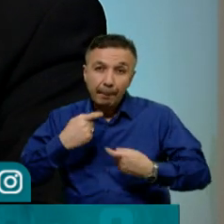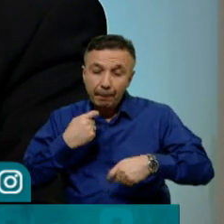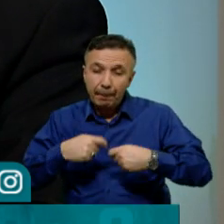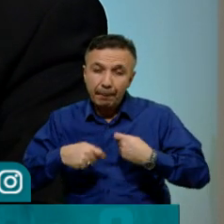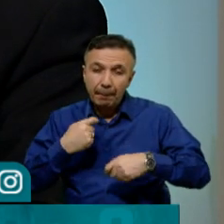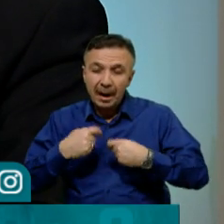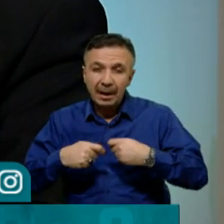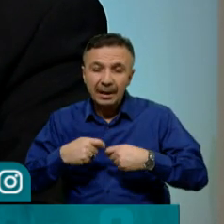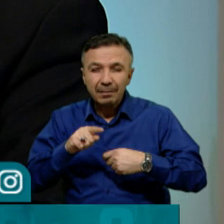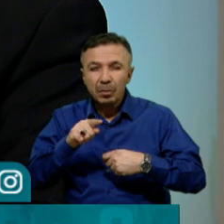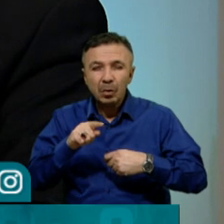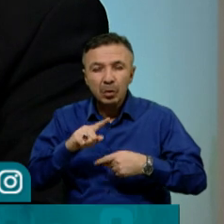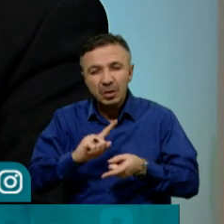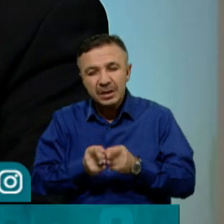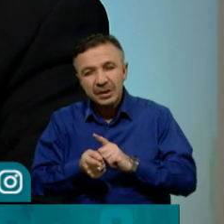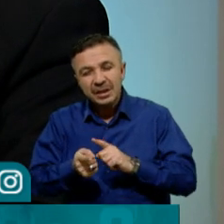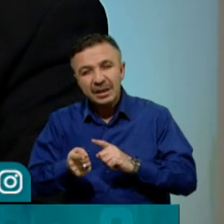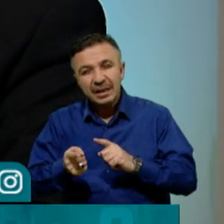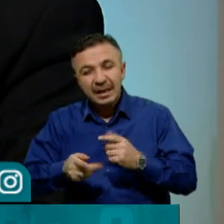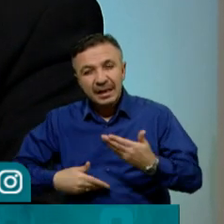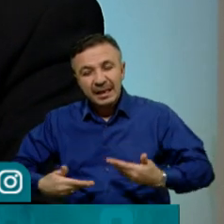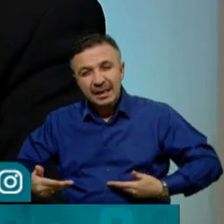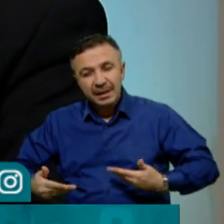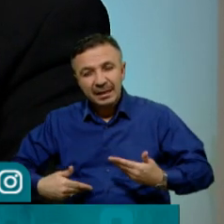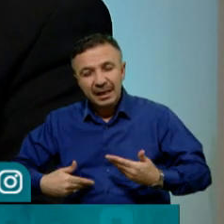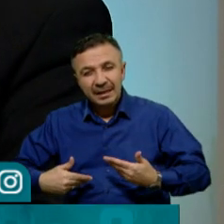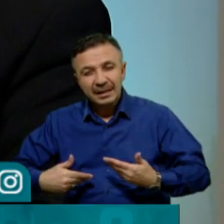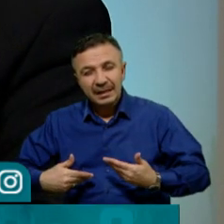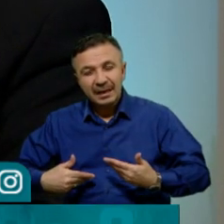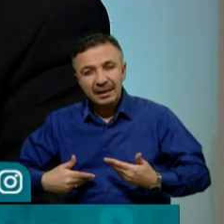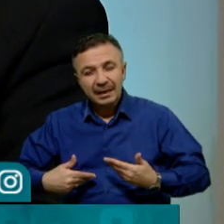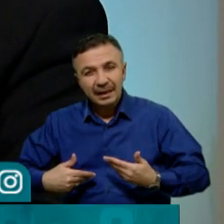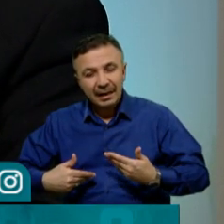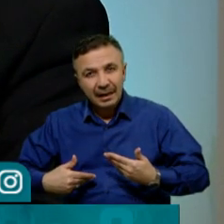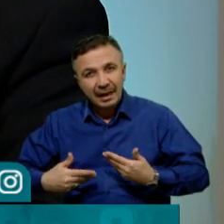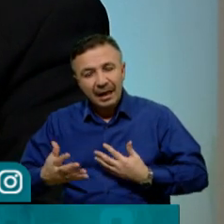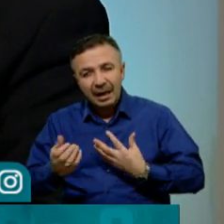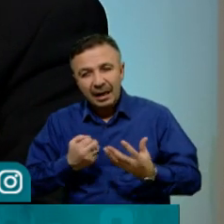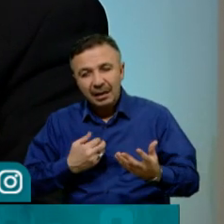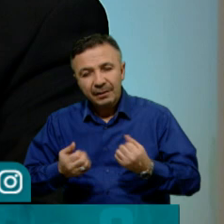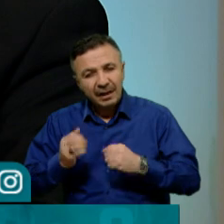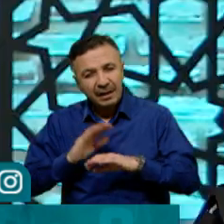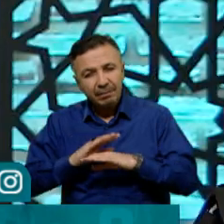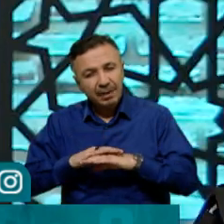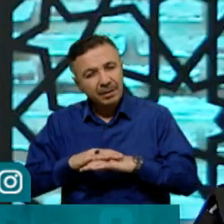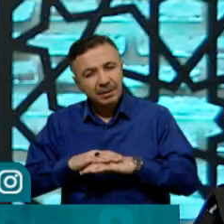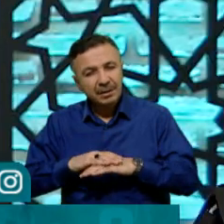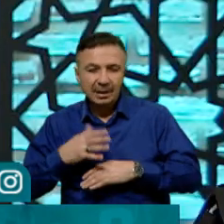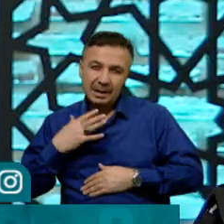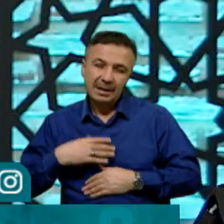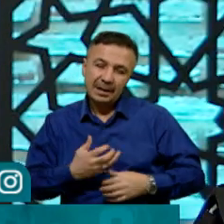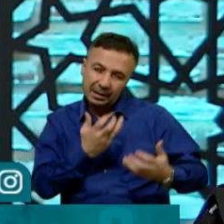bu tür hizmetlerinden faydalanma mı toplumumuzun faydalanmasını tavsiye ederiz Eyvallah pek